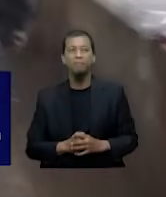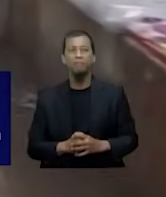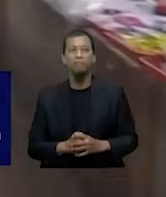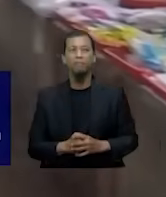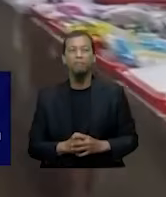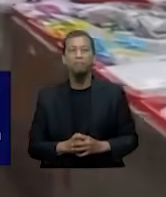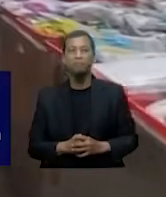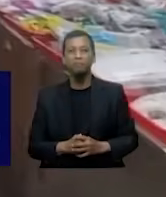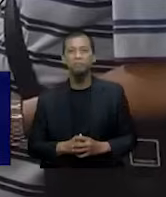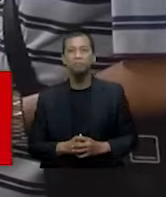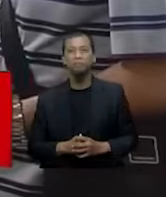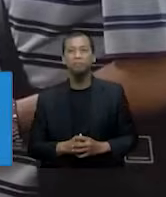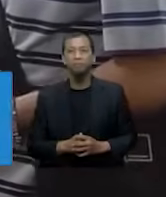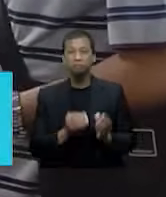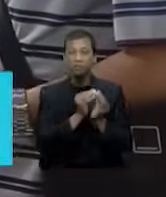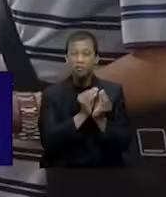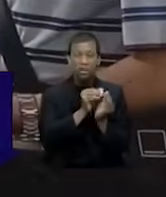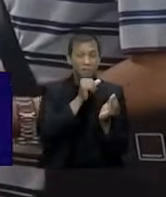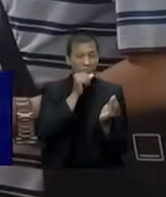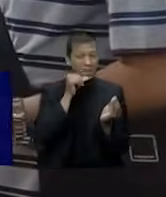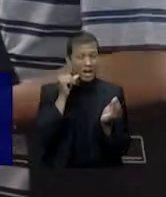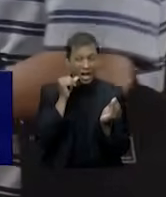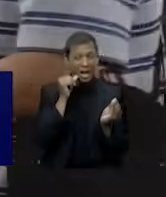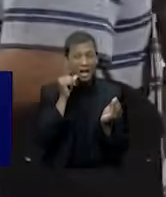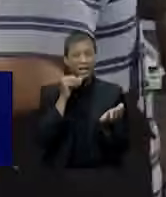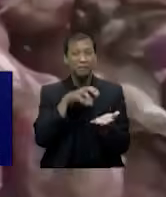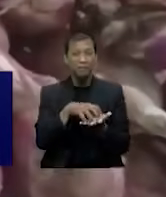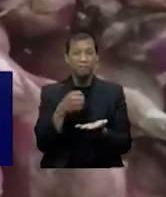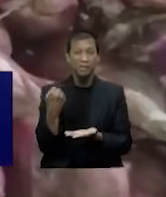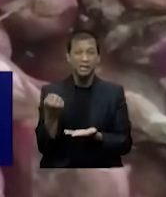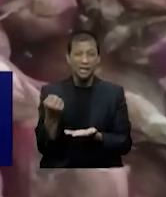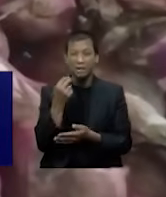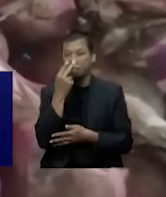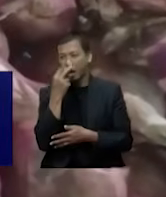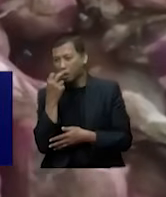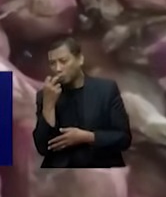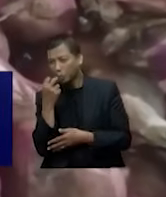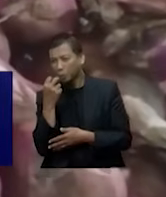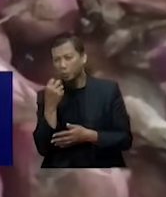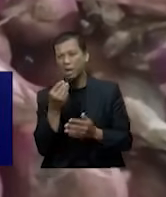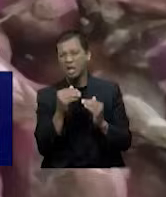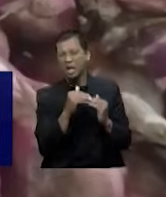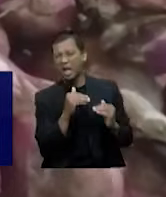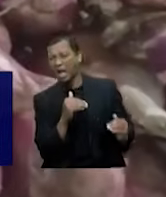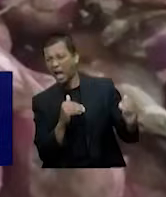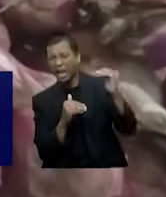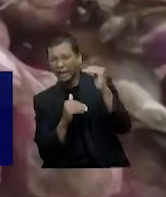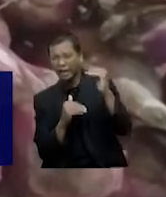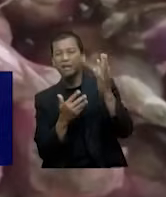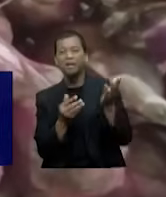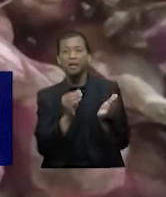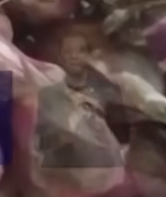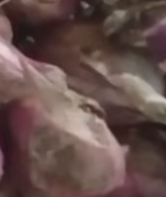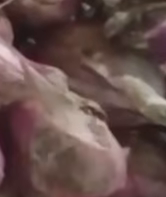Pasca lebaran, harga bawang merah di sejumlah pasar tradisional di Bandung naik 2 kali lipat. Saat ini bawang merah dijual Rp70.000 per